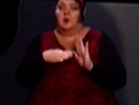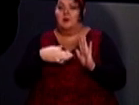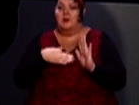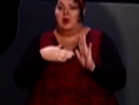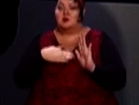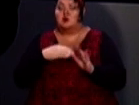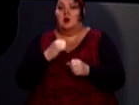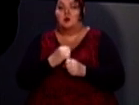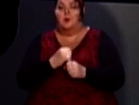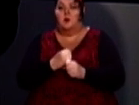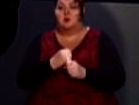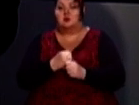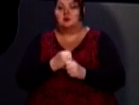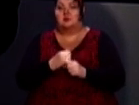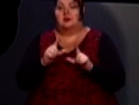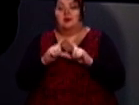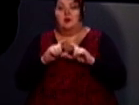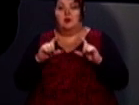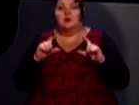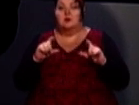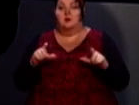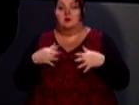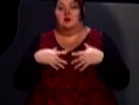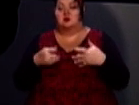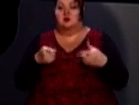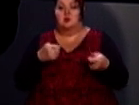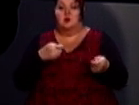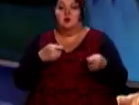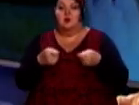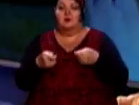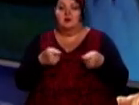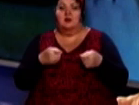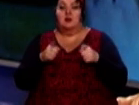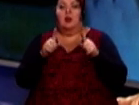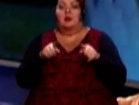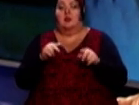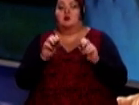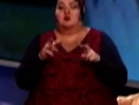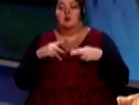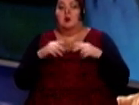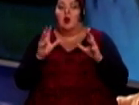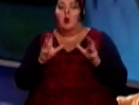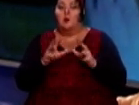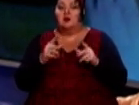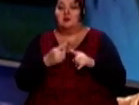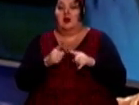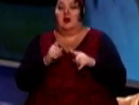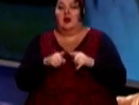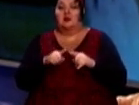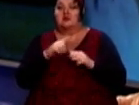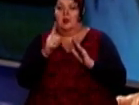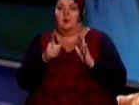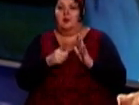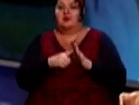так, роботи нашого департаменту, нашого управління в департаменті, те, чим ми безпосередньо опікуємось, це питання доступності